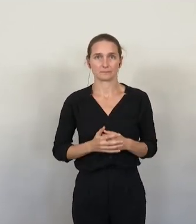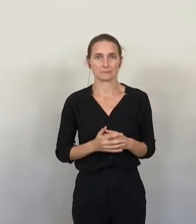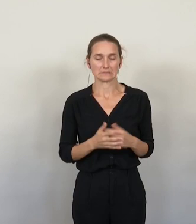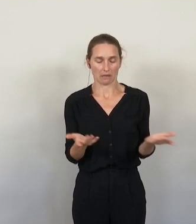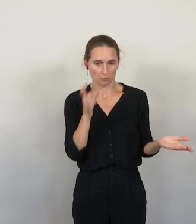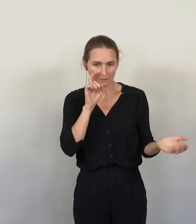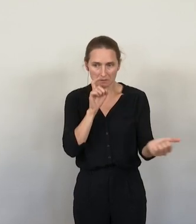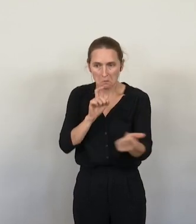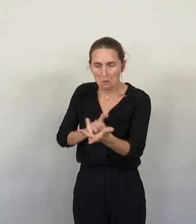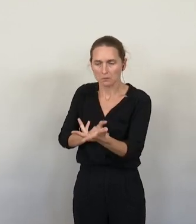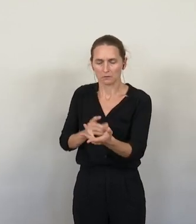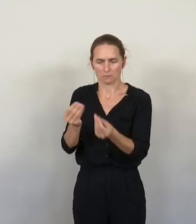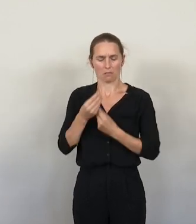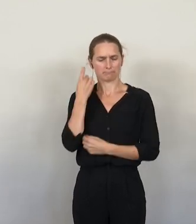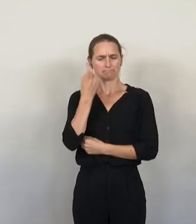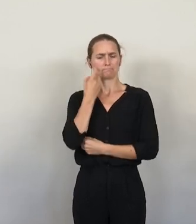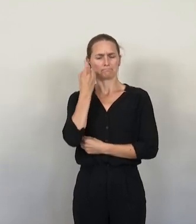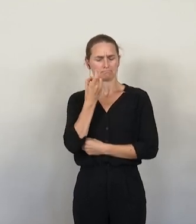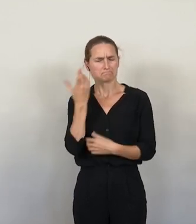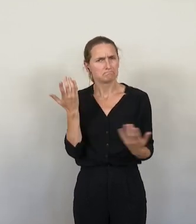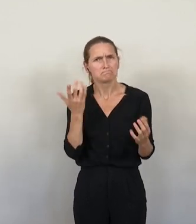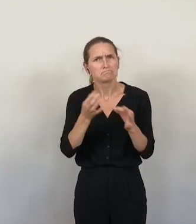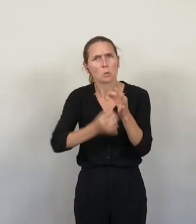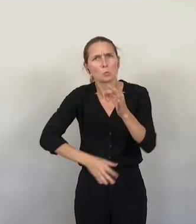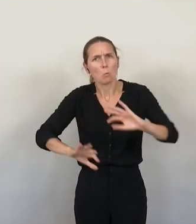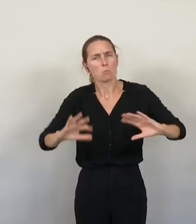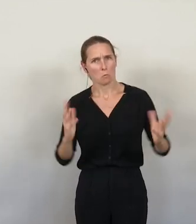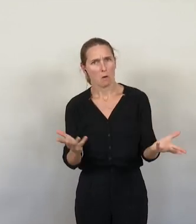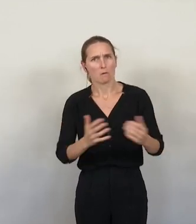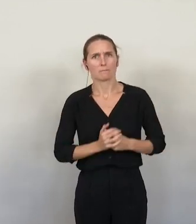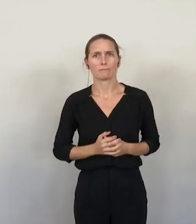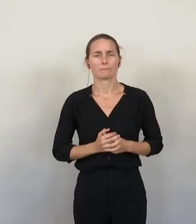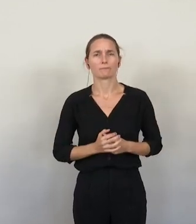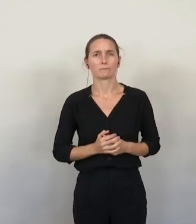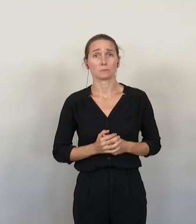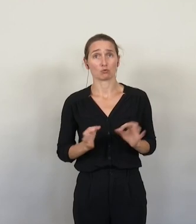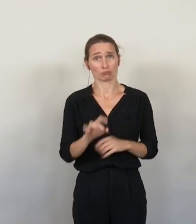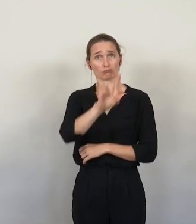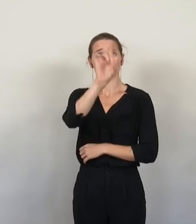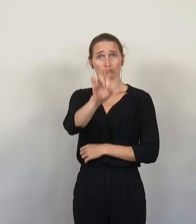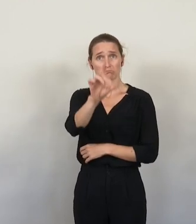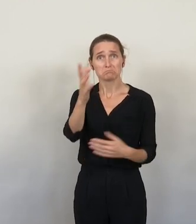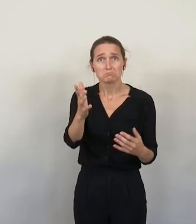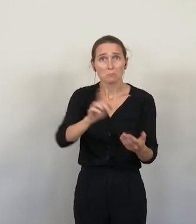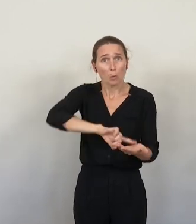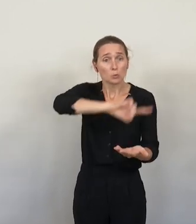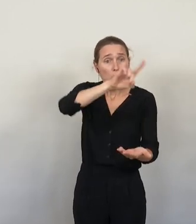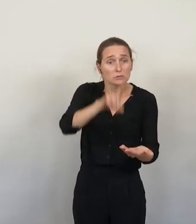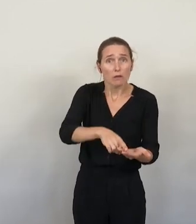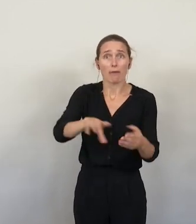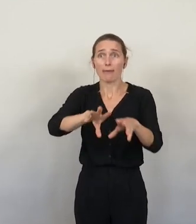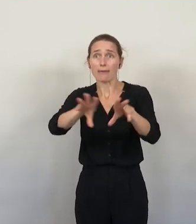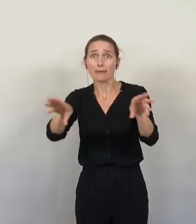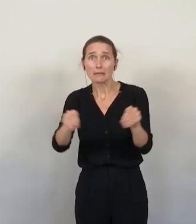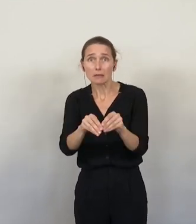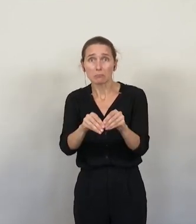résorber cette situation d'abord quels sont les moyens financiers et humains actuellement alloués par la